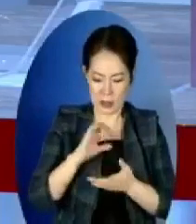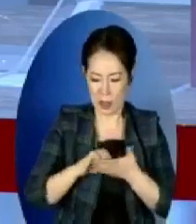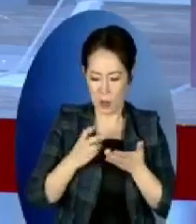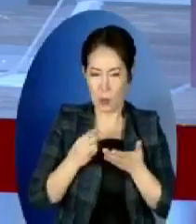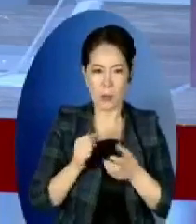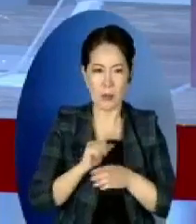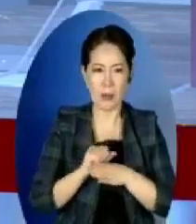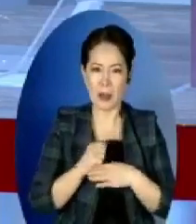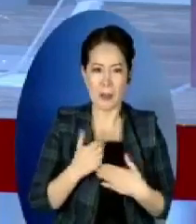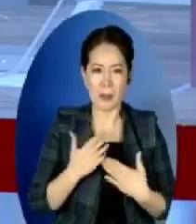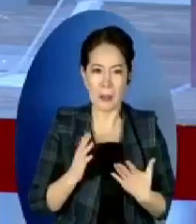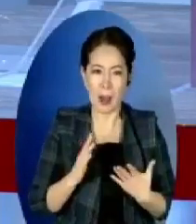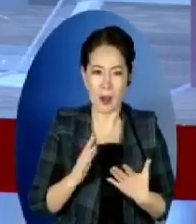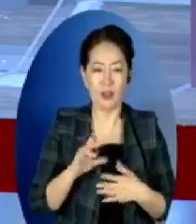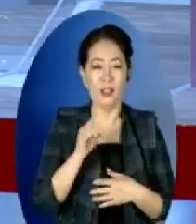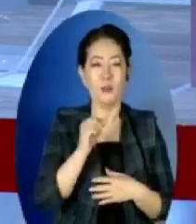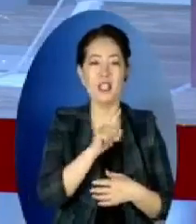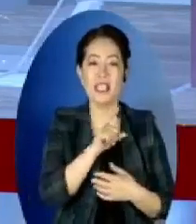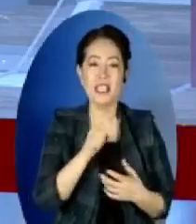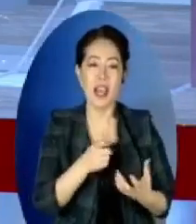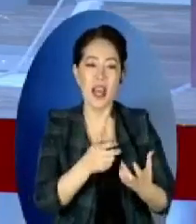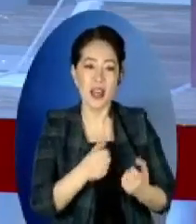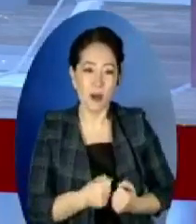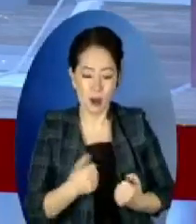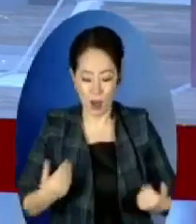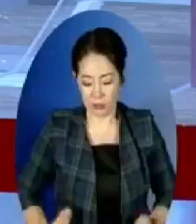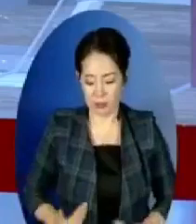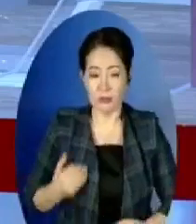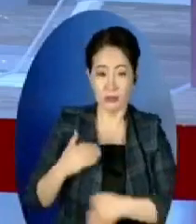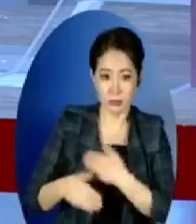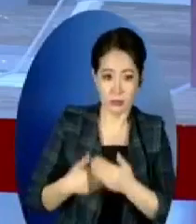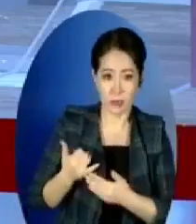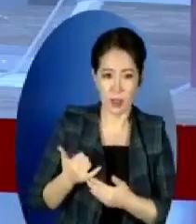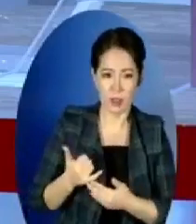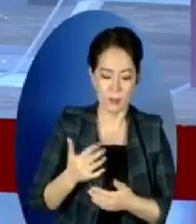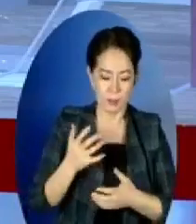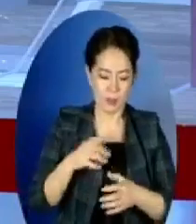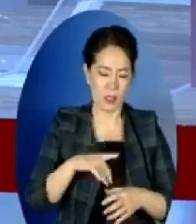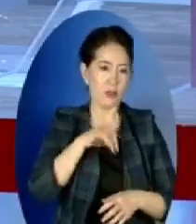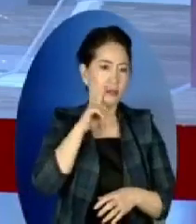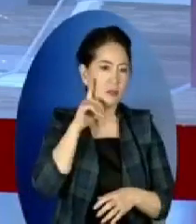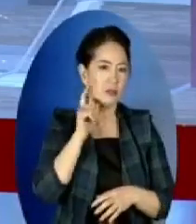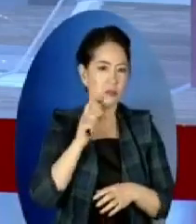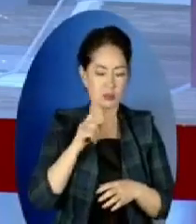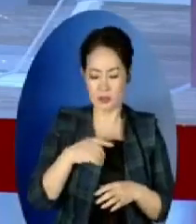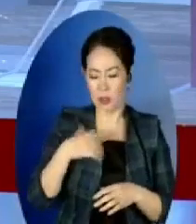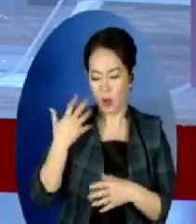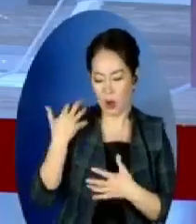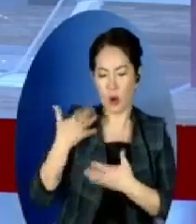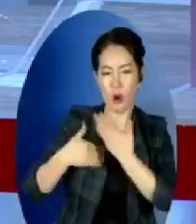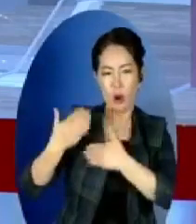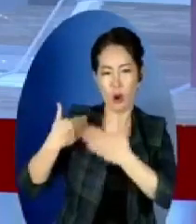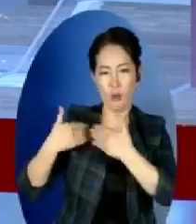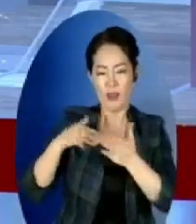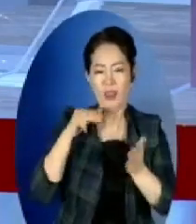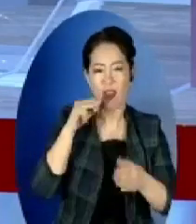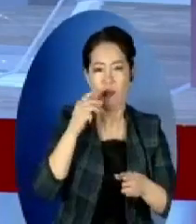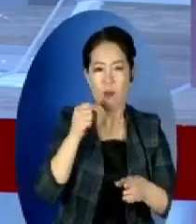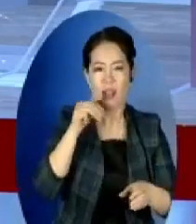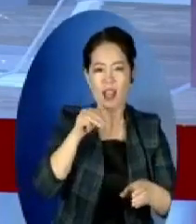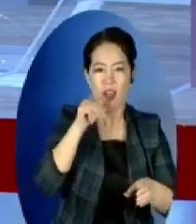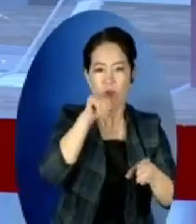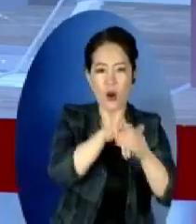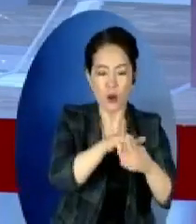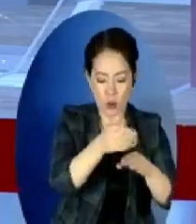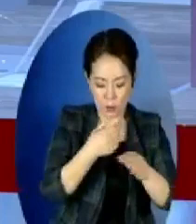нь зээл авч амжиргаагаа залгуулах нэг шалтгаан болтгоо. Дэлхийн бусад улс орнд залуучууд нь тэтгэврт гарахтаа олон жилийн өмнөөс бэлтгэж, тэтгэврийн